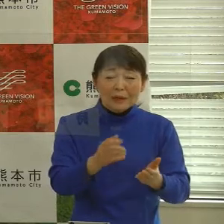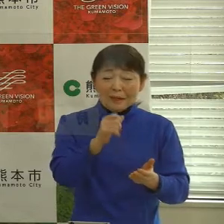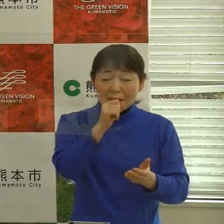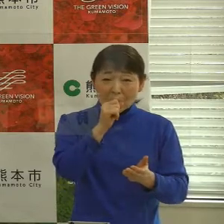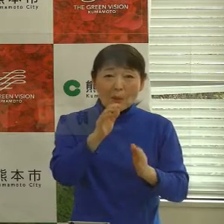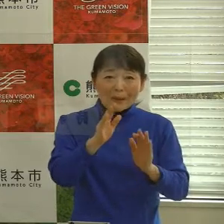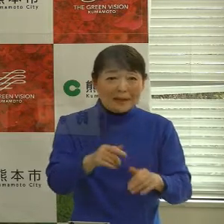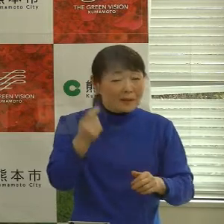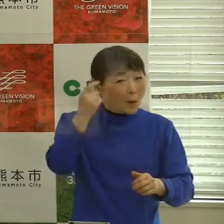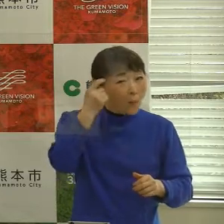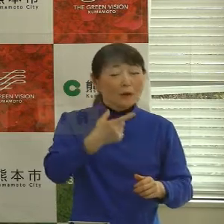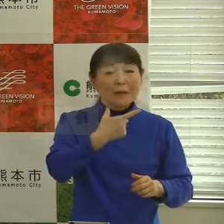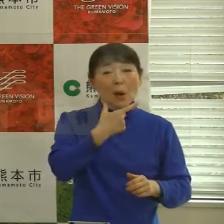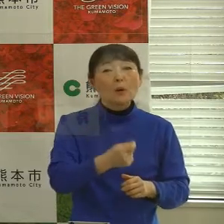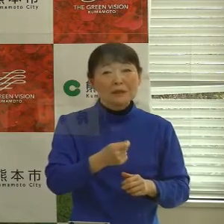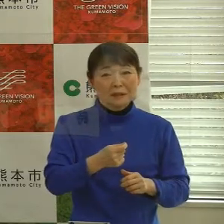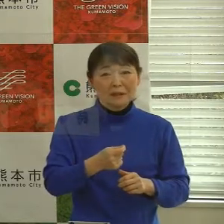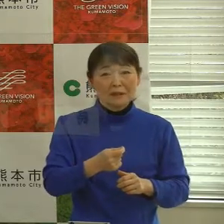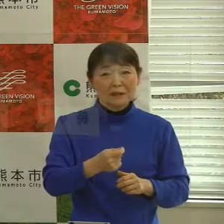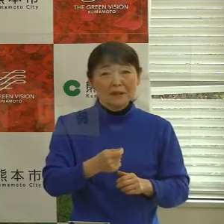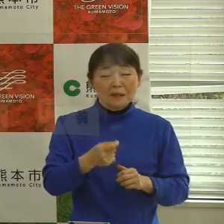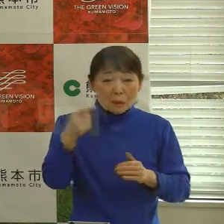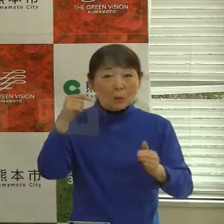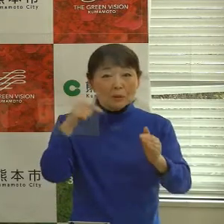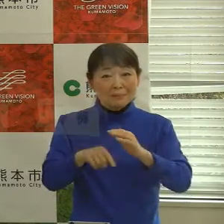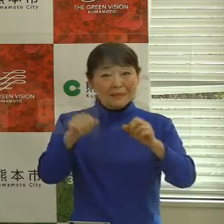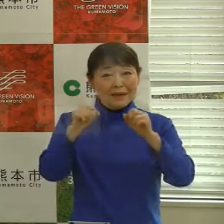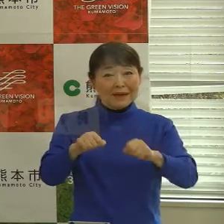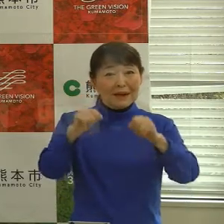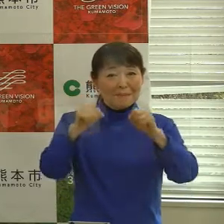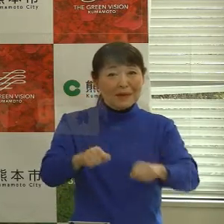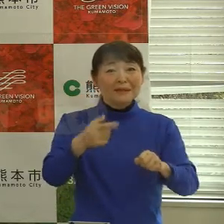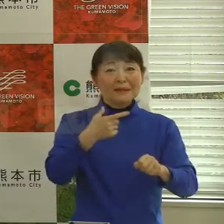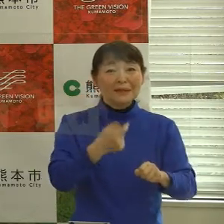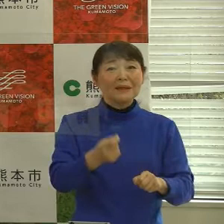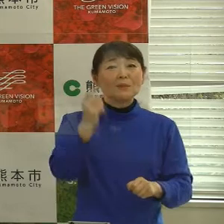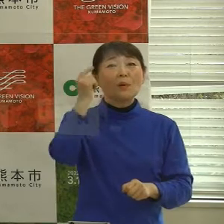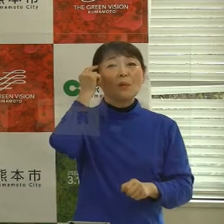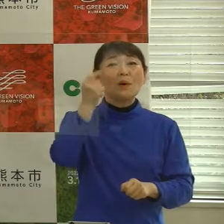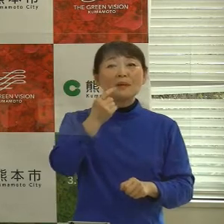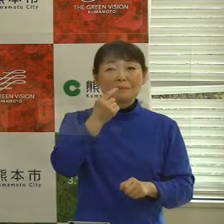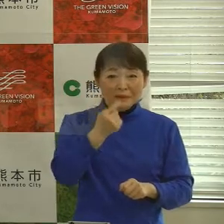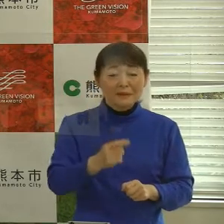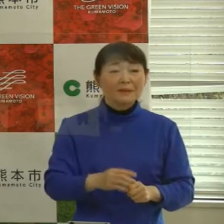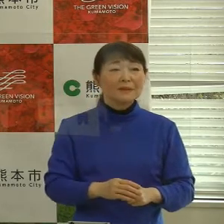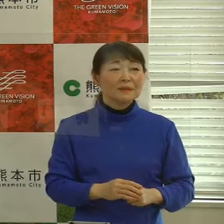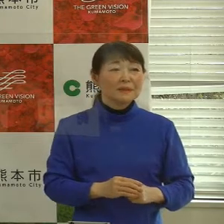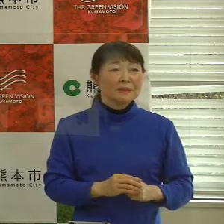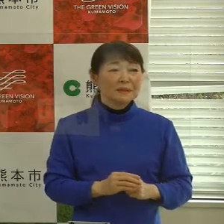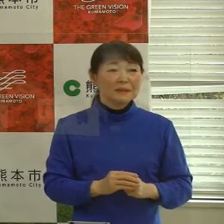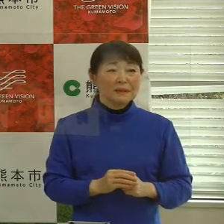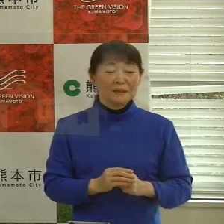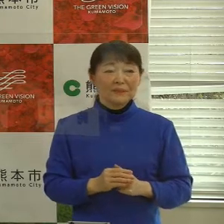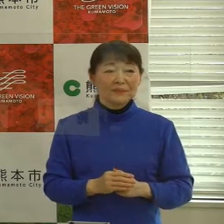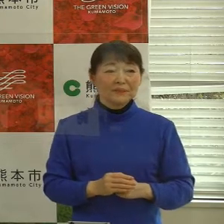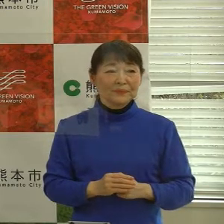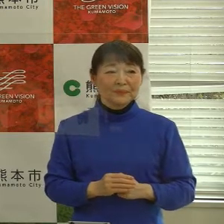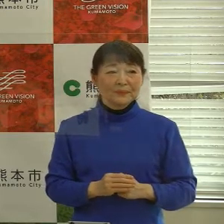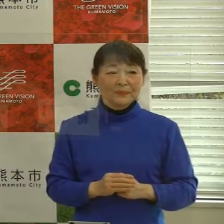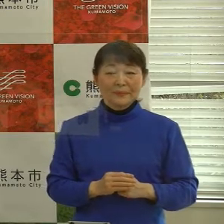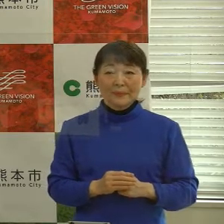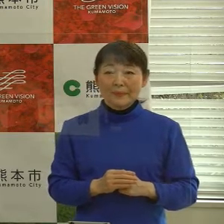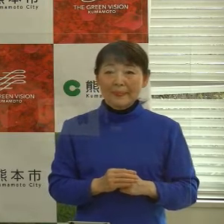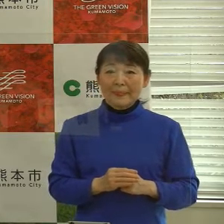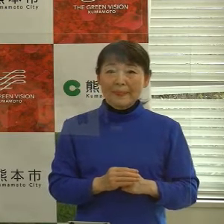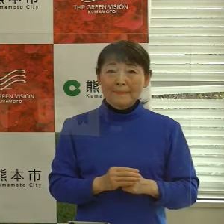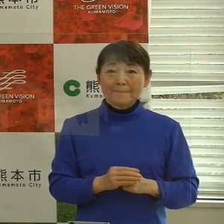ただけるように我々としては頑張っていきたいというふうに思ってます。ちょっと答えになってないかもしれません。 情報開示については、基